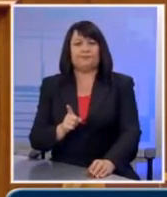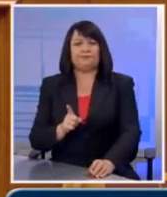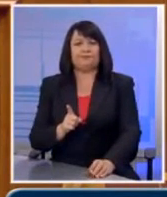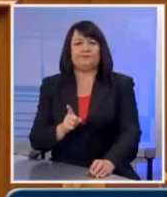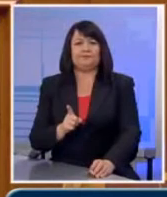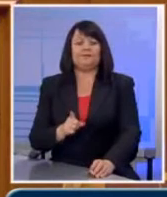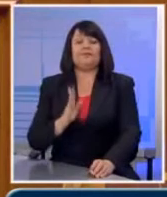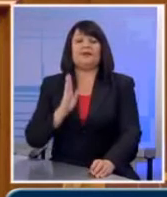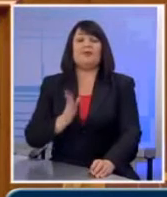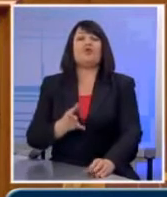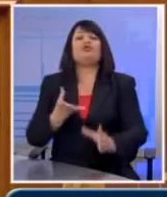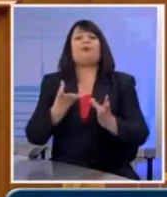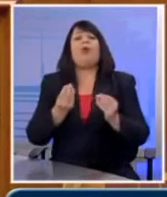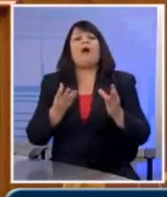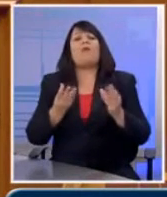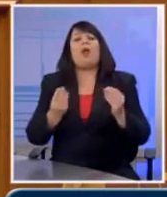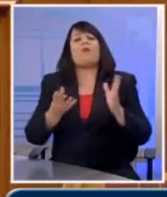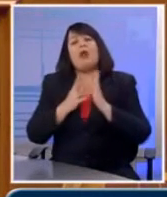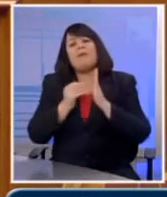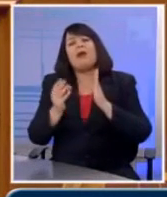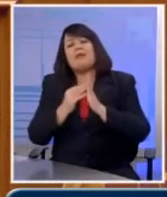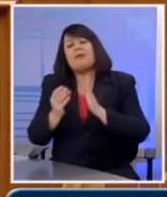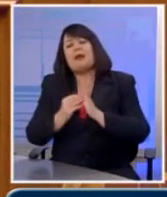Θα μπορούσα να πω πάρα πολλά παραδείγματα.